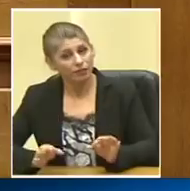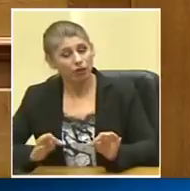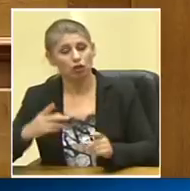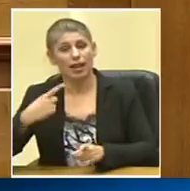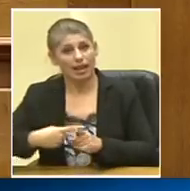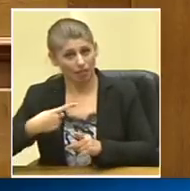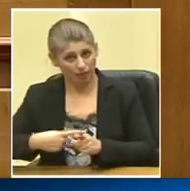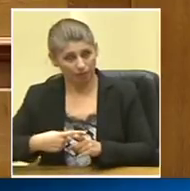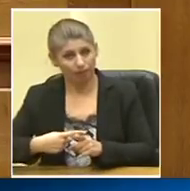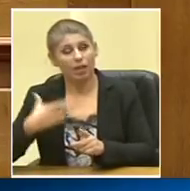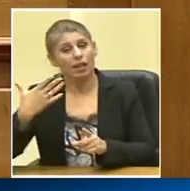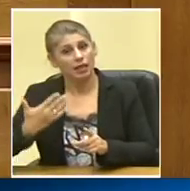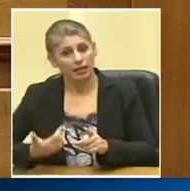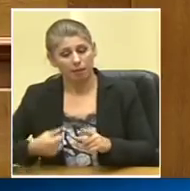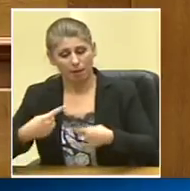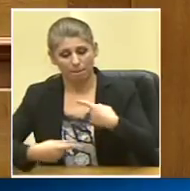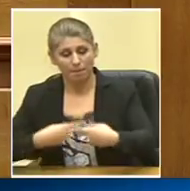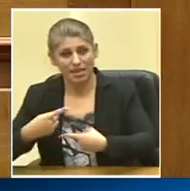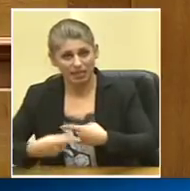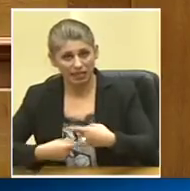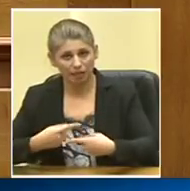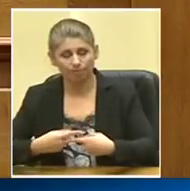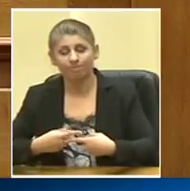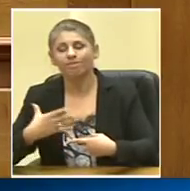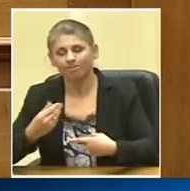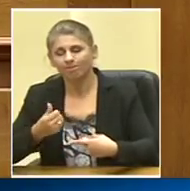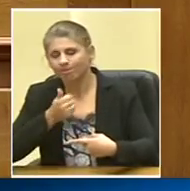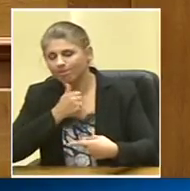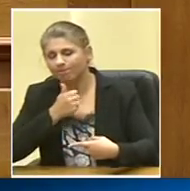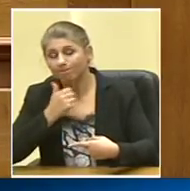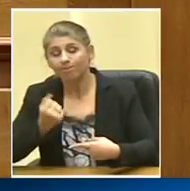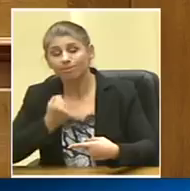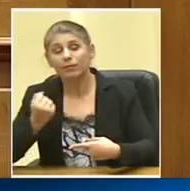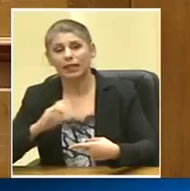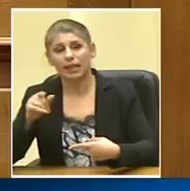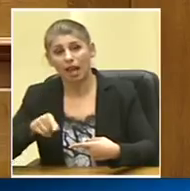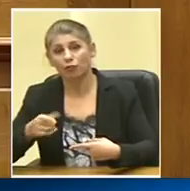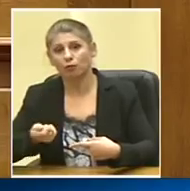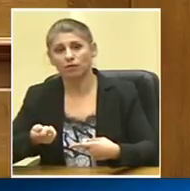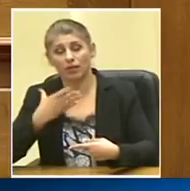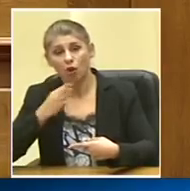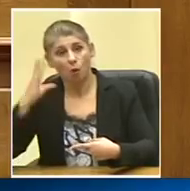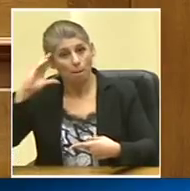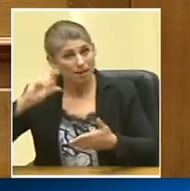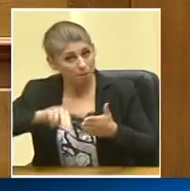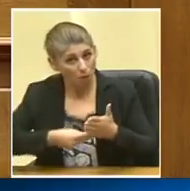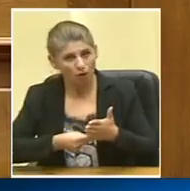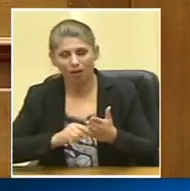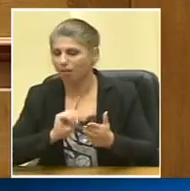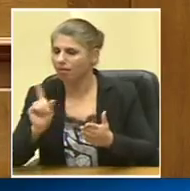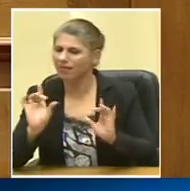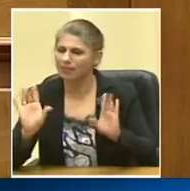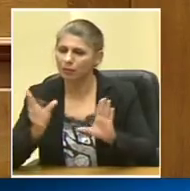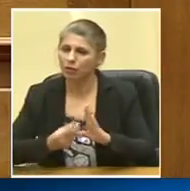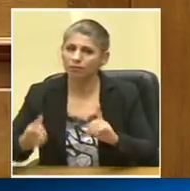Ελλάδα είχαμε εμπειρία πικρή του γεγονότος αυτού. Γιατί τα μνημόνια δεν ήταν τίποτα παραπάνω